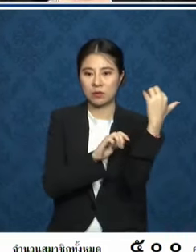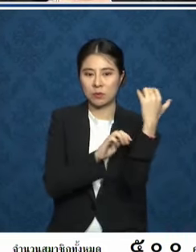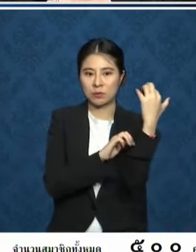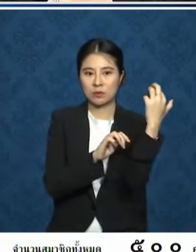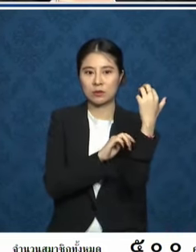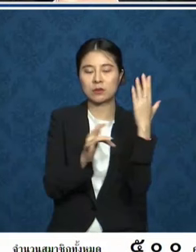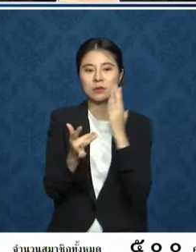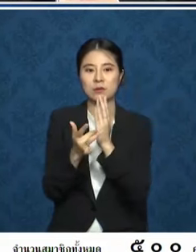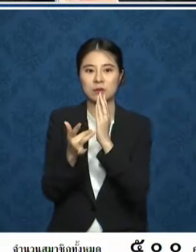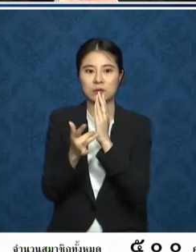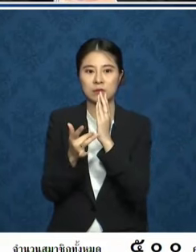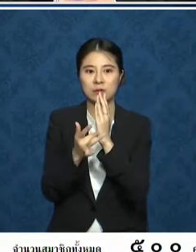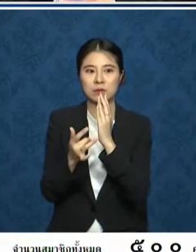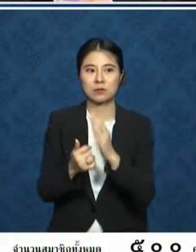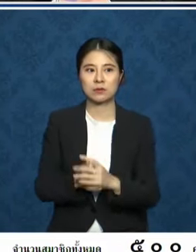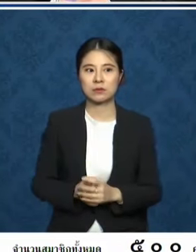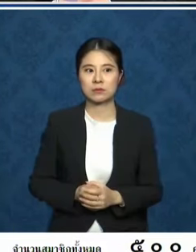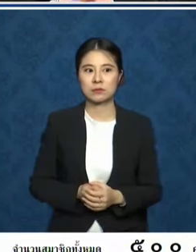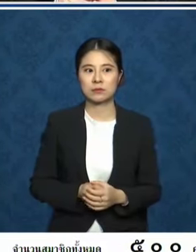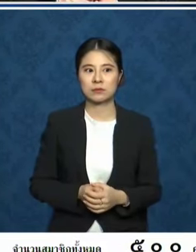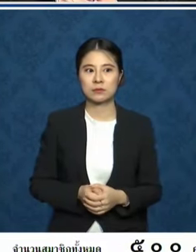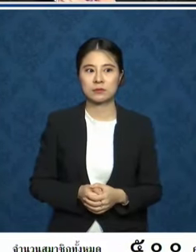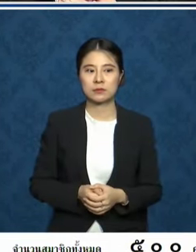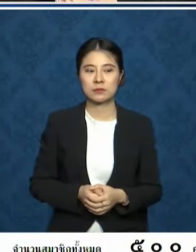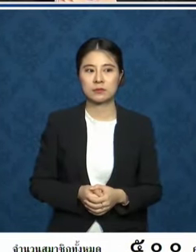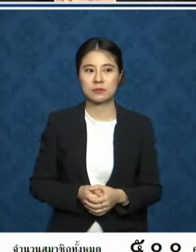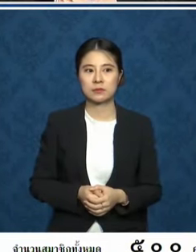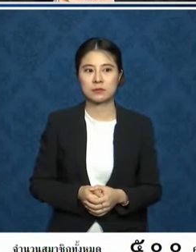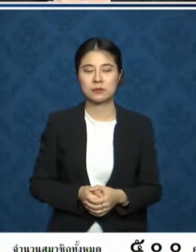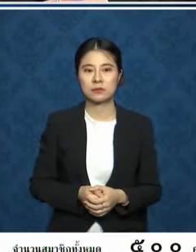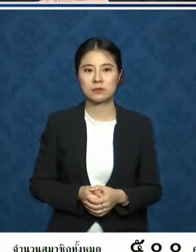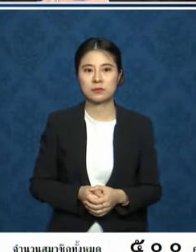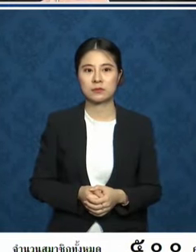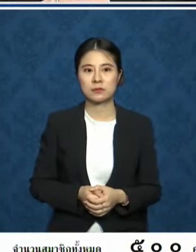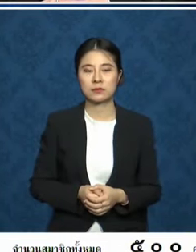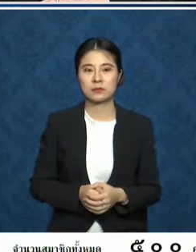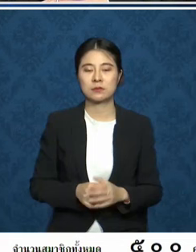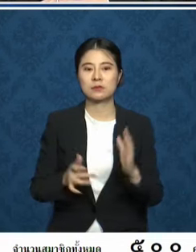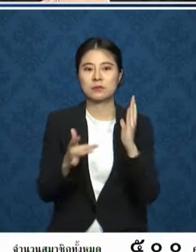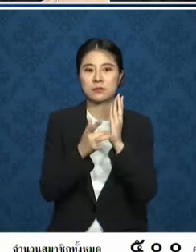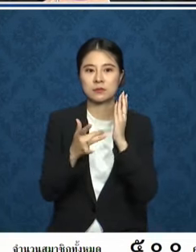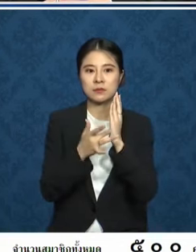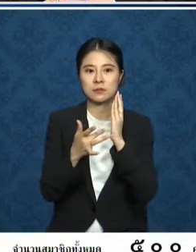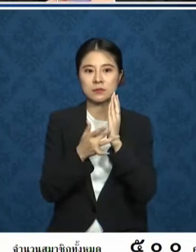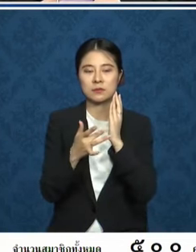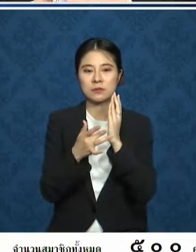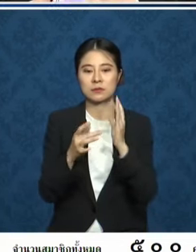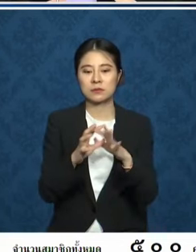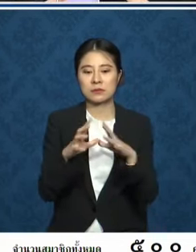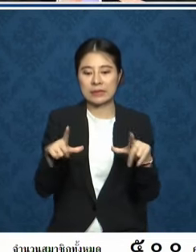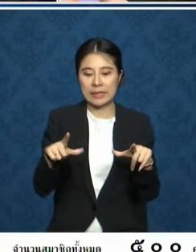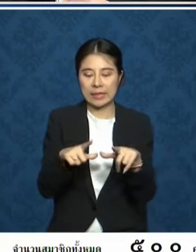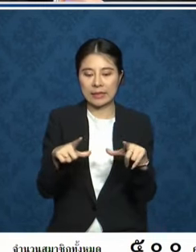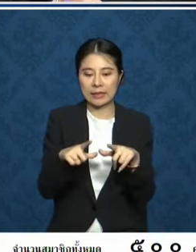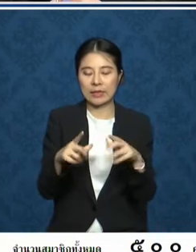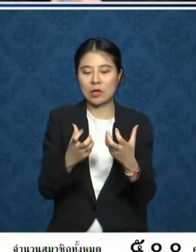ปัจุบันขยายไปจนถ Big Data แล้วก็ AINanotech ซึ่ดูแ่เกี่ยวกับเทคโโยีด้านขนาดเล็ๆ ข